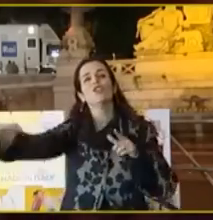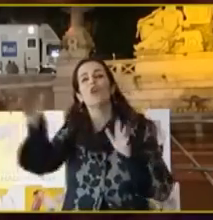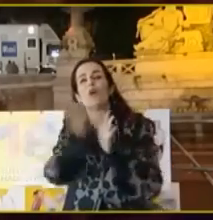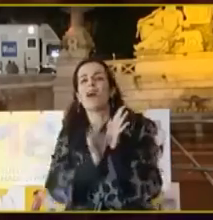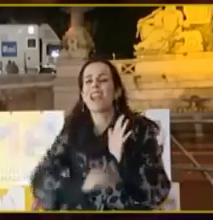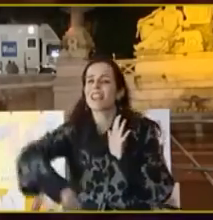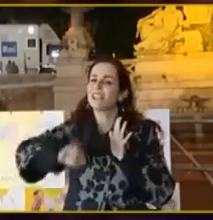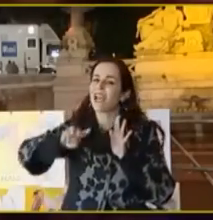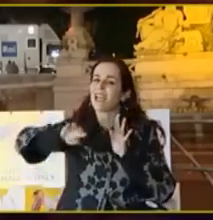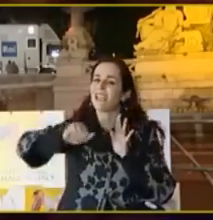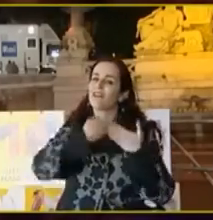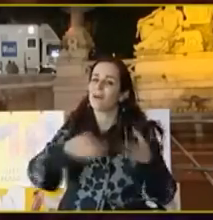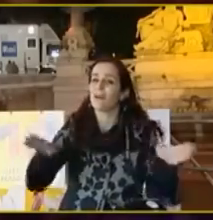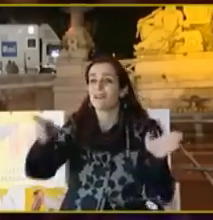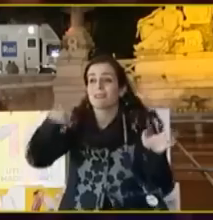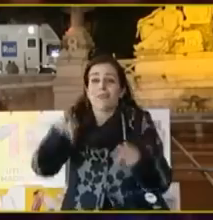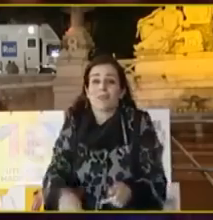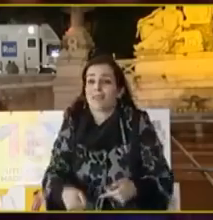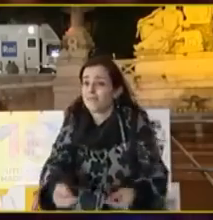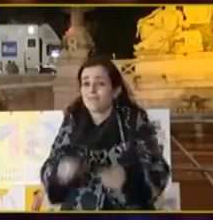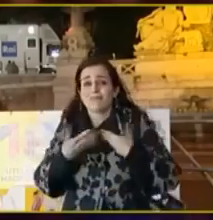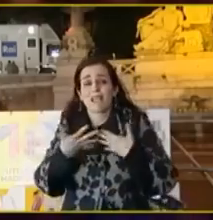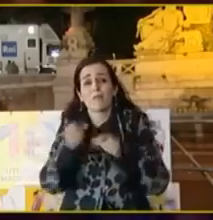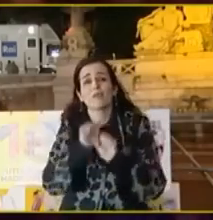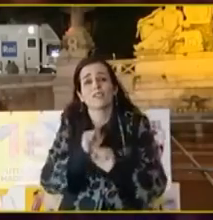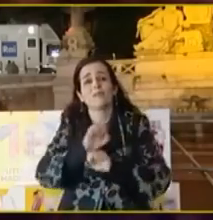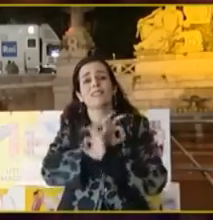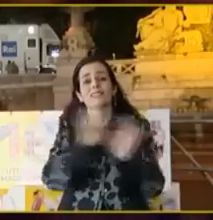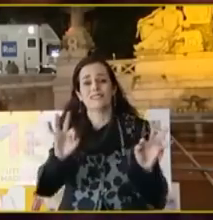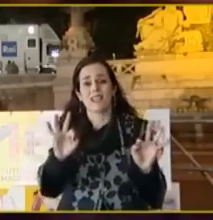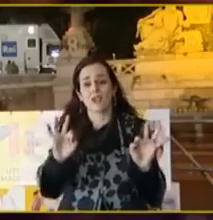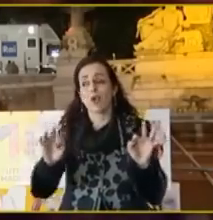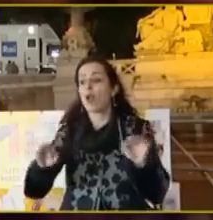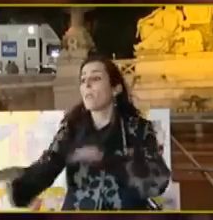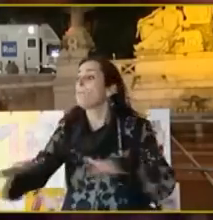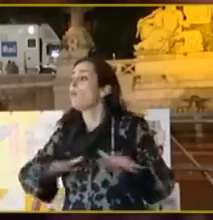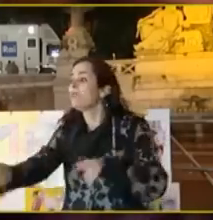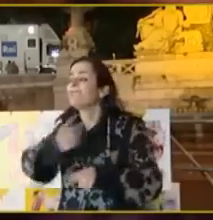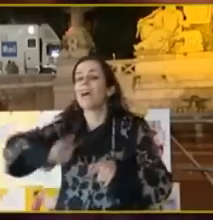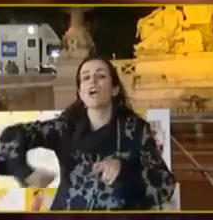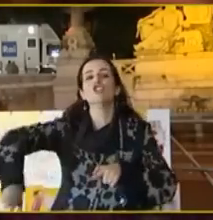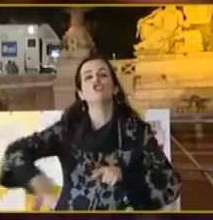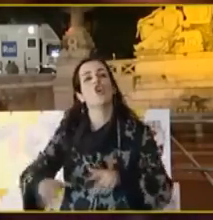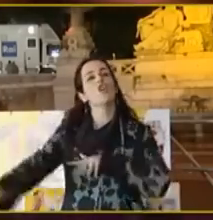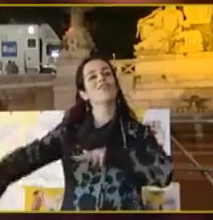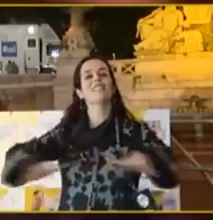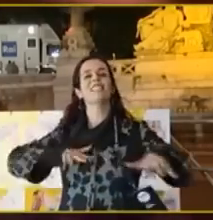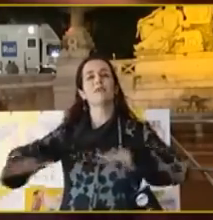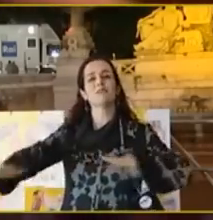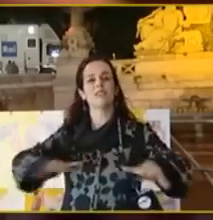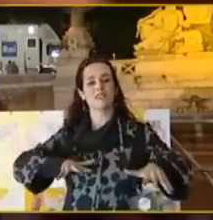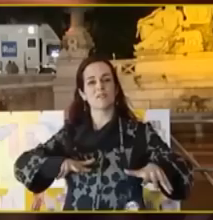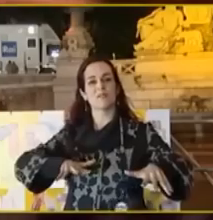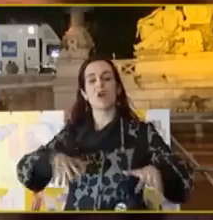parte. L'apatia vogliamo combatterla con l'entusiasmo. L'immobilità la annienteremo con il dinamismo. La precarietà